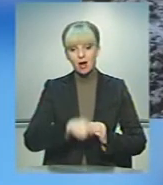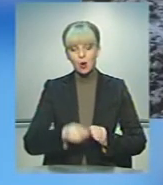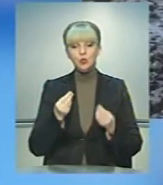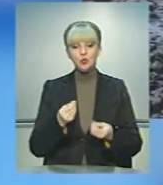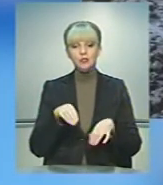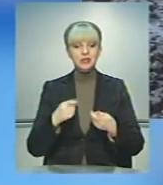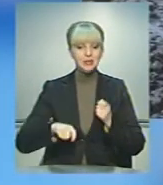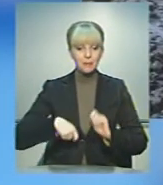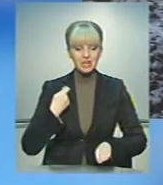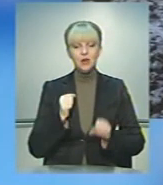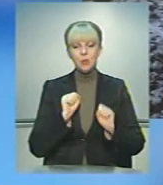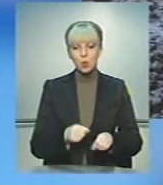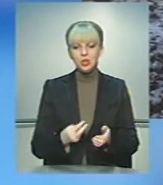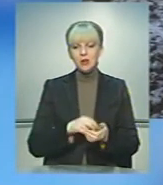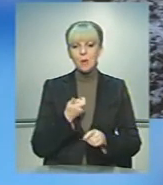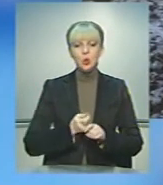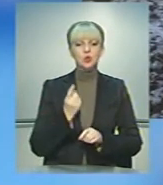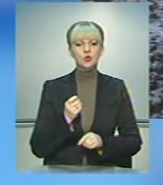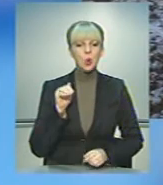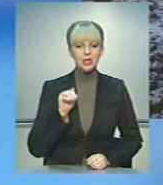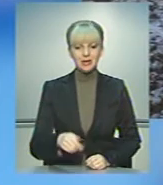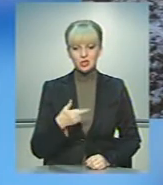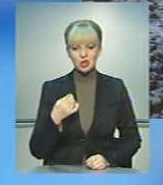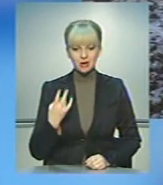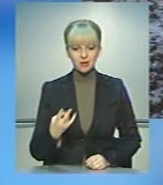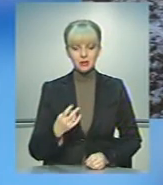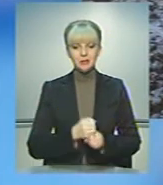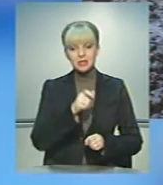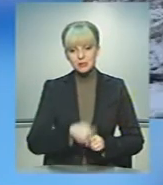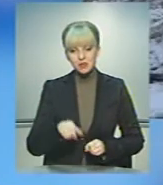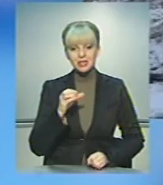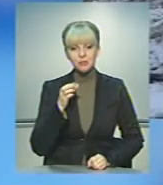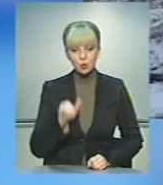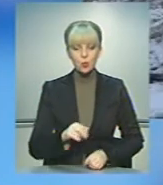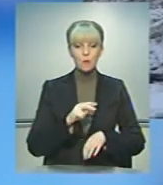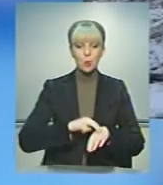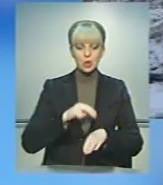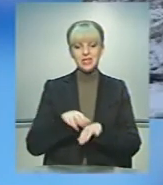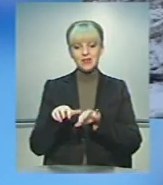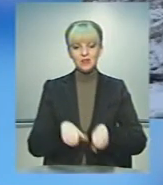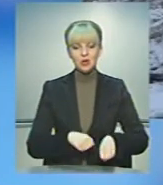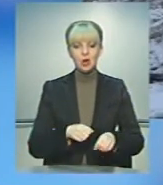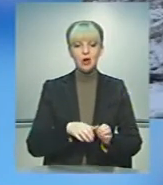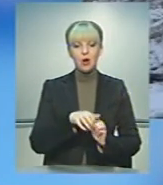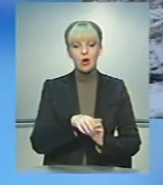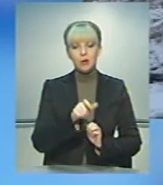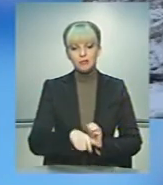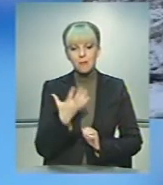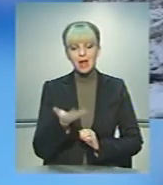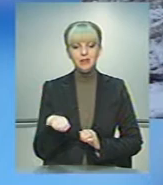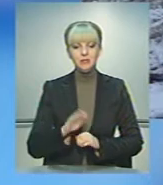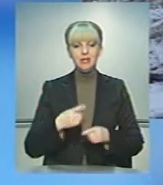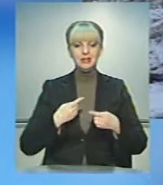сума завданих збитків може становити понад 100 тисяч гривень. Співробітники СБУ та поліції вилучили у копачів 5